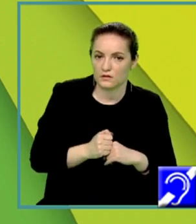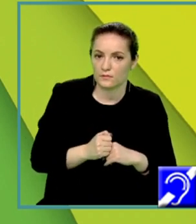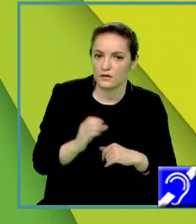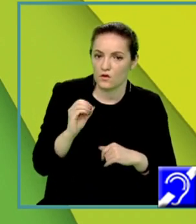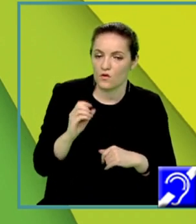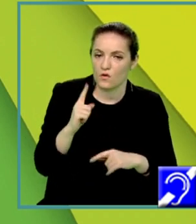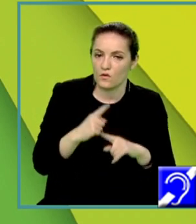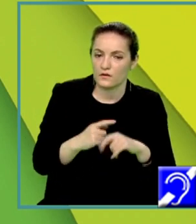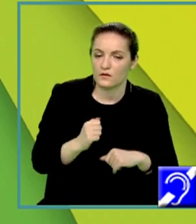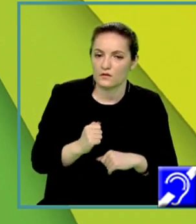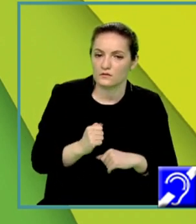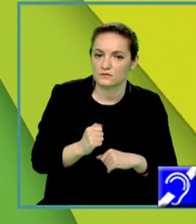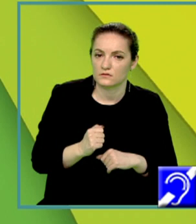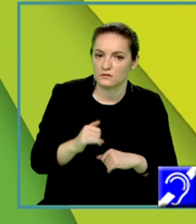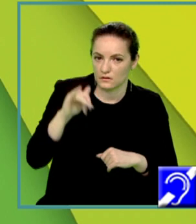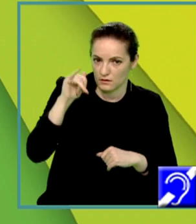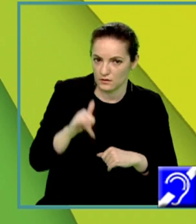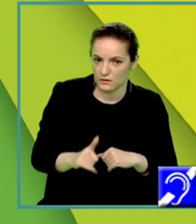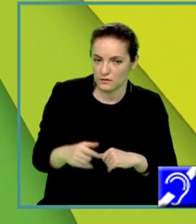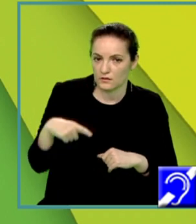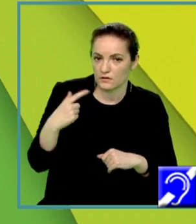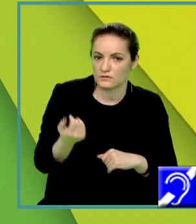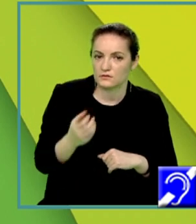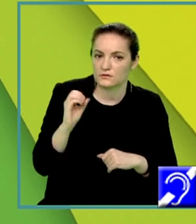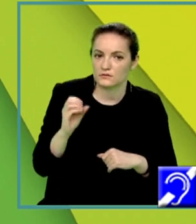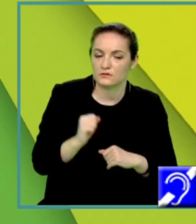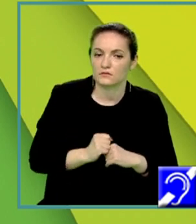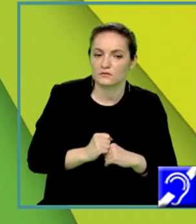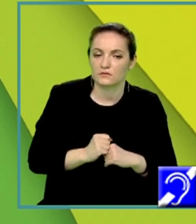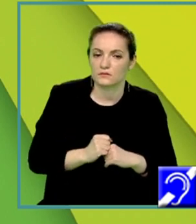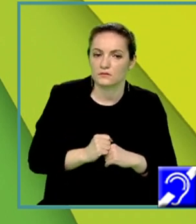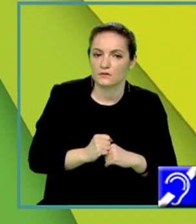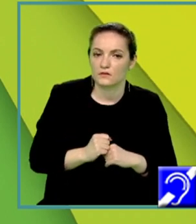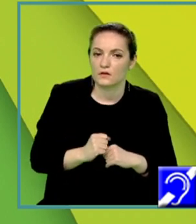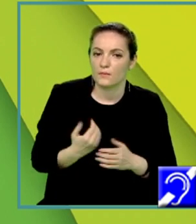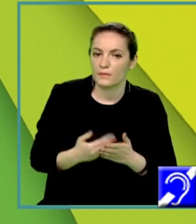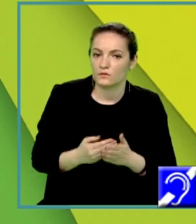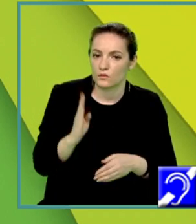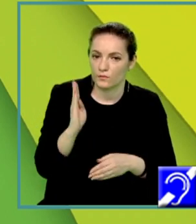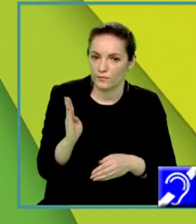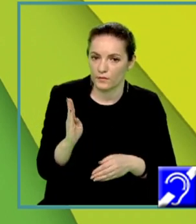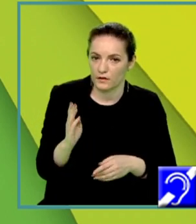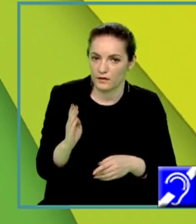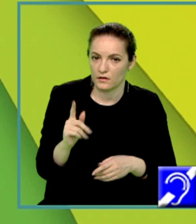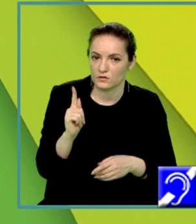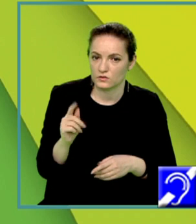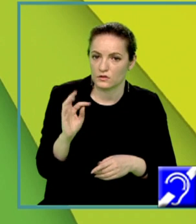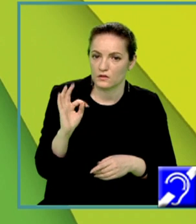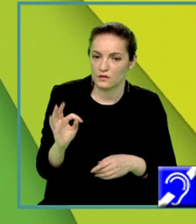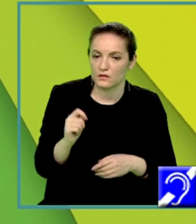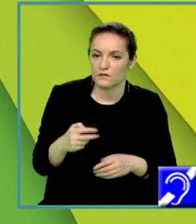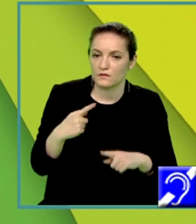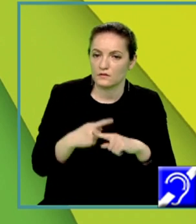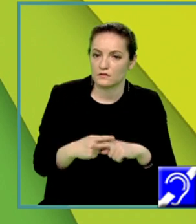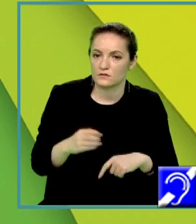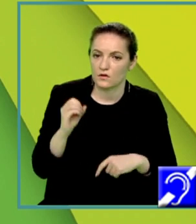OX, Y, ordonata este 0. Coordonatele punctului B în care graficul funcției f intersectează axa